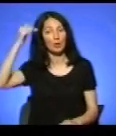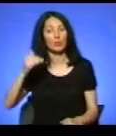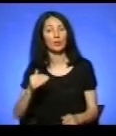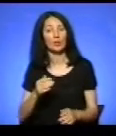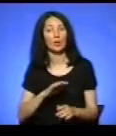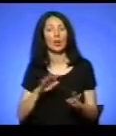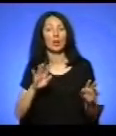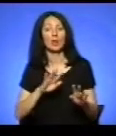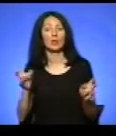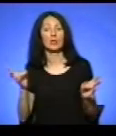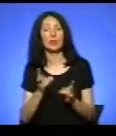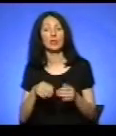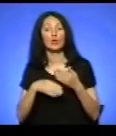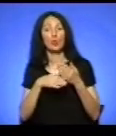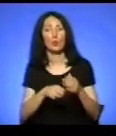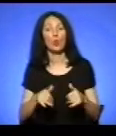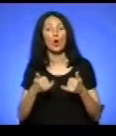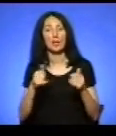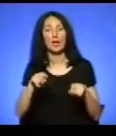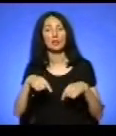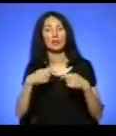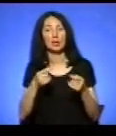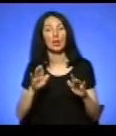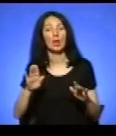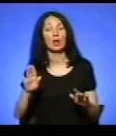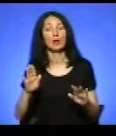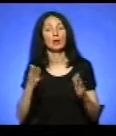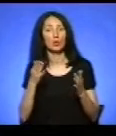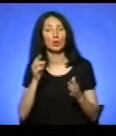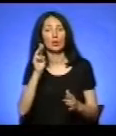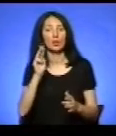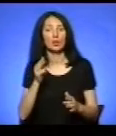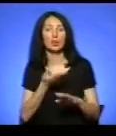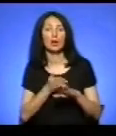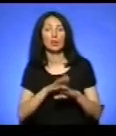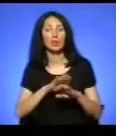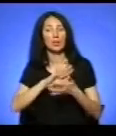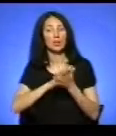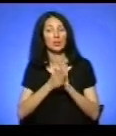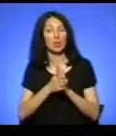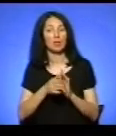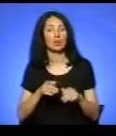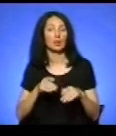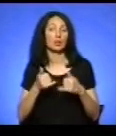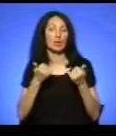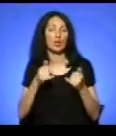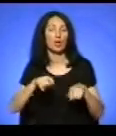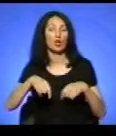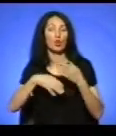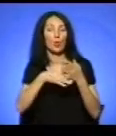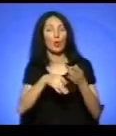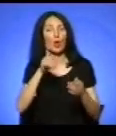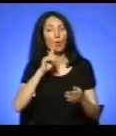невідкладна допомога для надання в разі якихось шокових станів допомоги, поки приїде швидка. Якщо ти